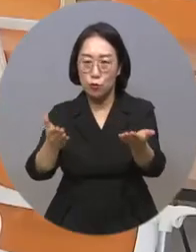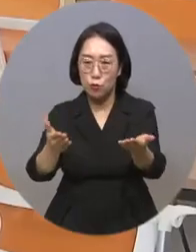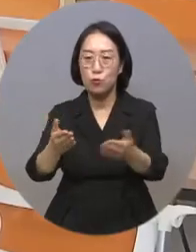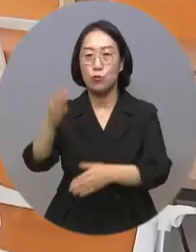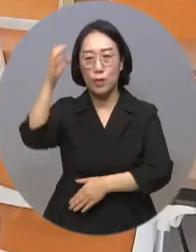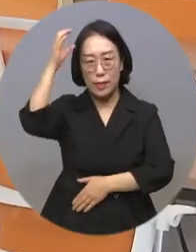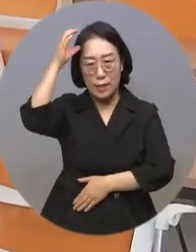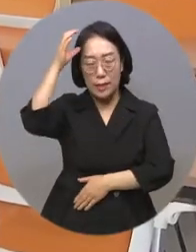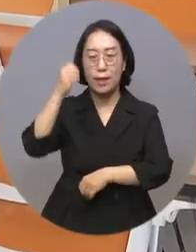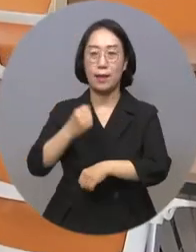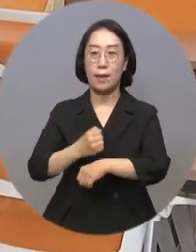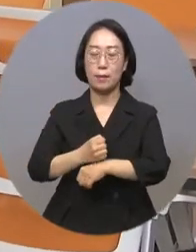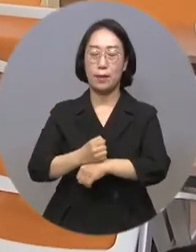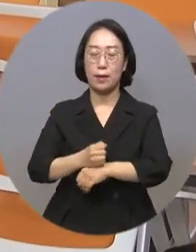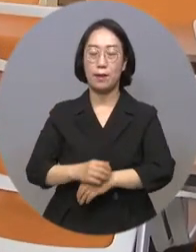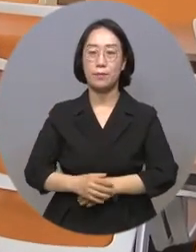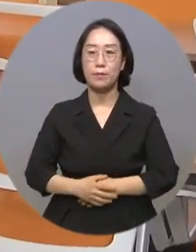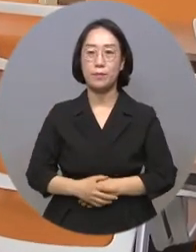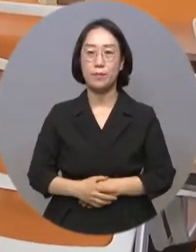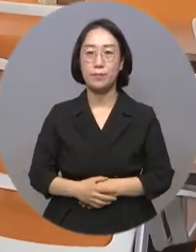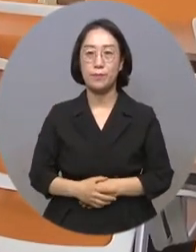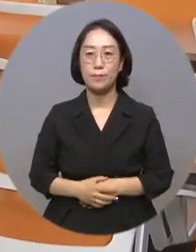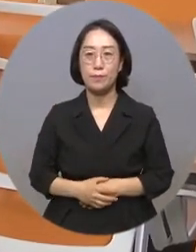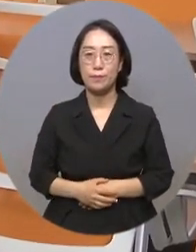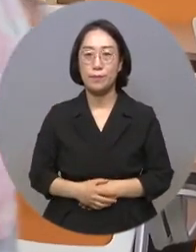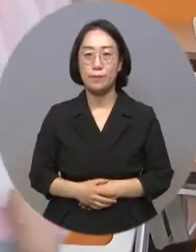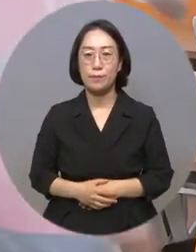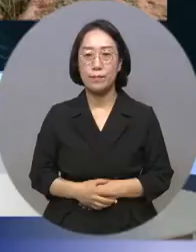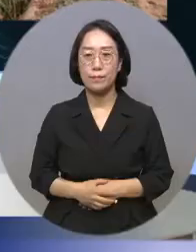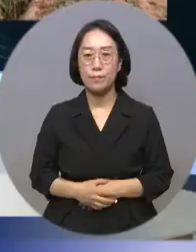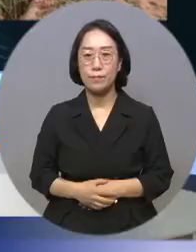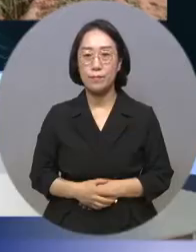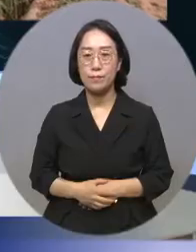있습니다. 복지TV 전북방송 장유진입니다.